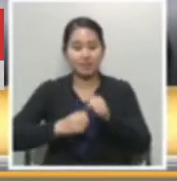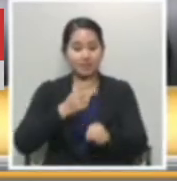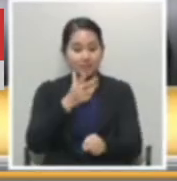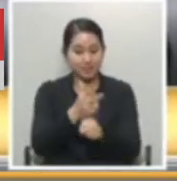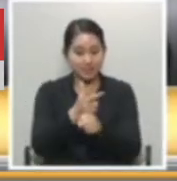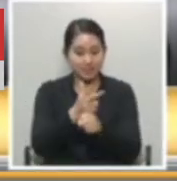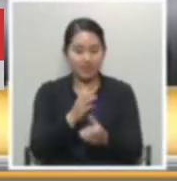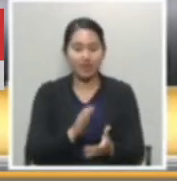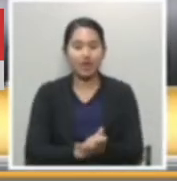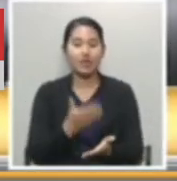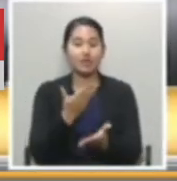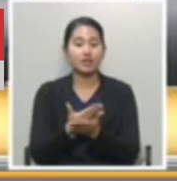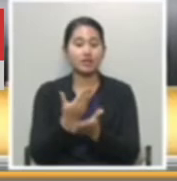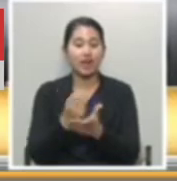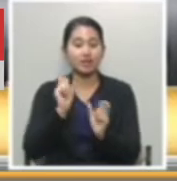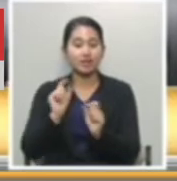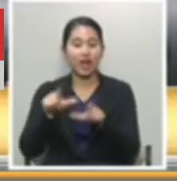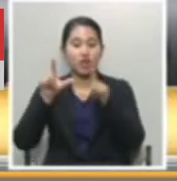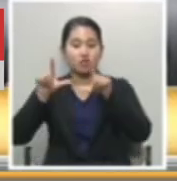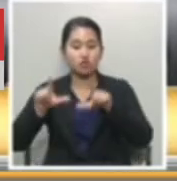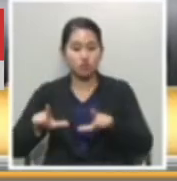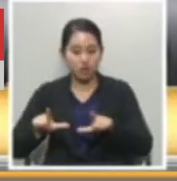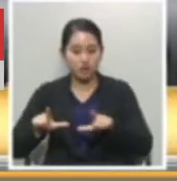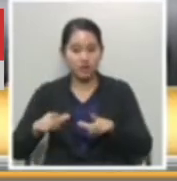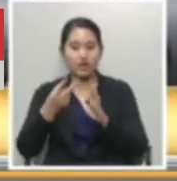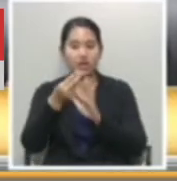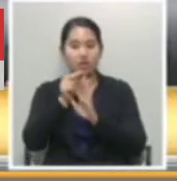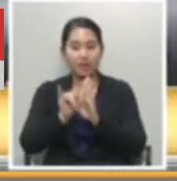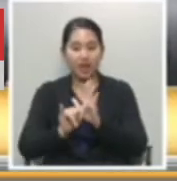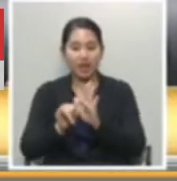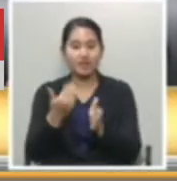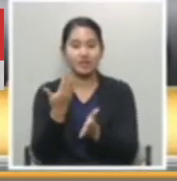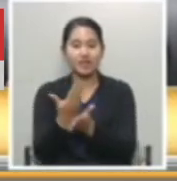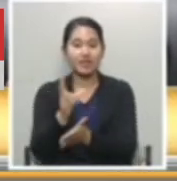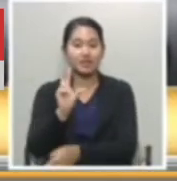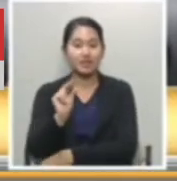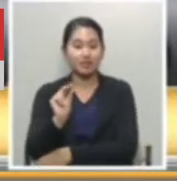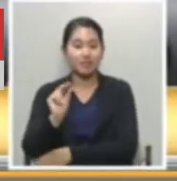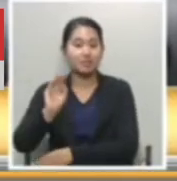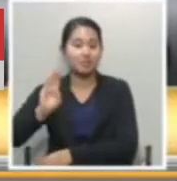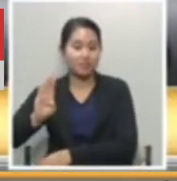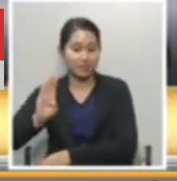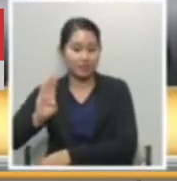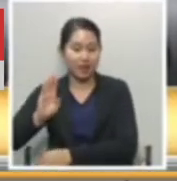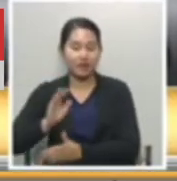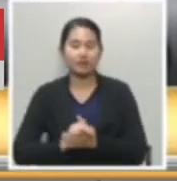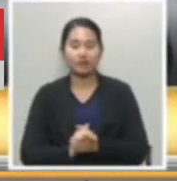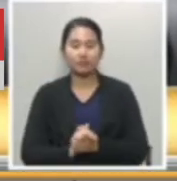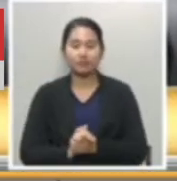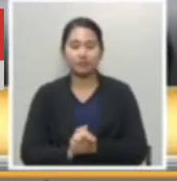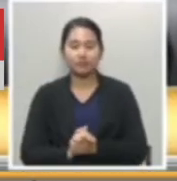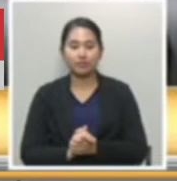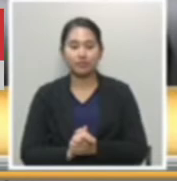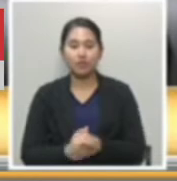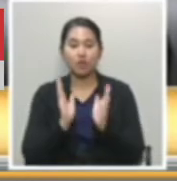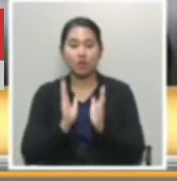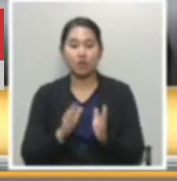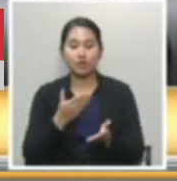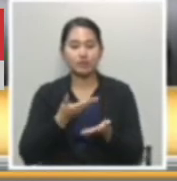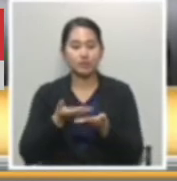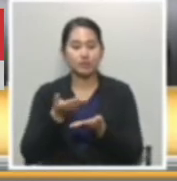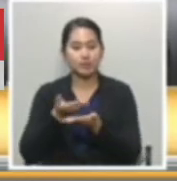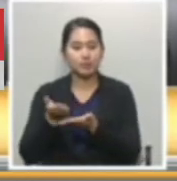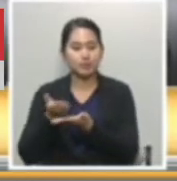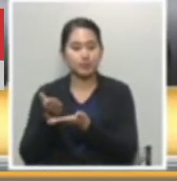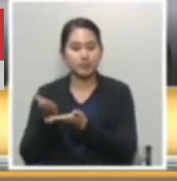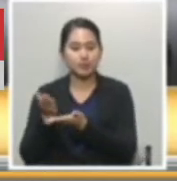รายจ่ายครับด้วยนโยบาย30บาทเพื่อให้เกิดกำลังซื้อเพิ่มโดยที่ไม่จำเป็นที่ต้องเก็บไ